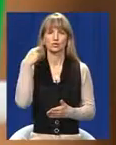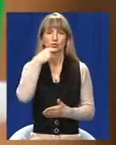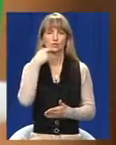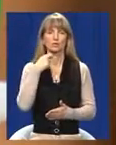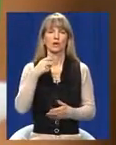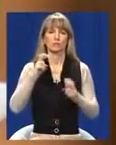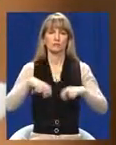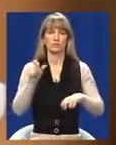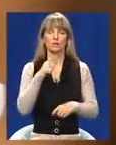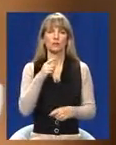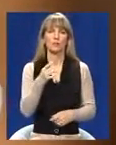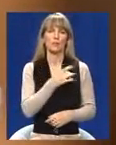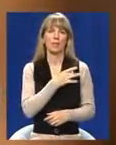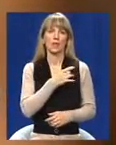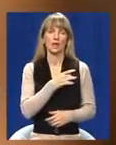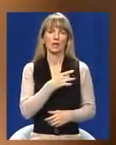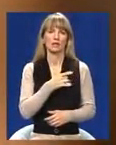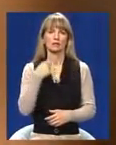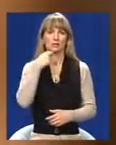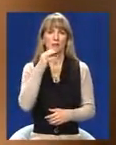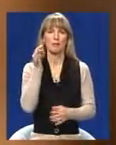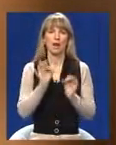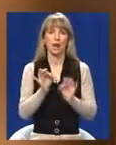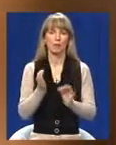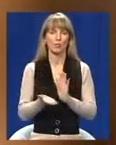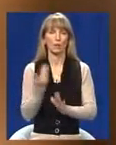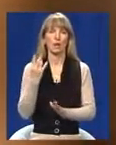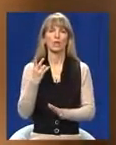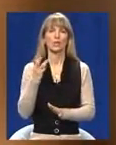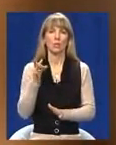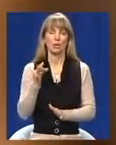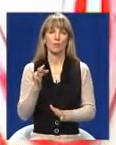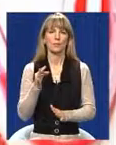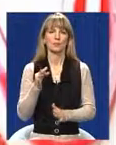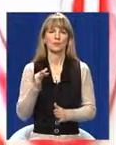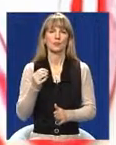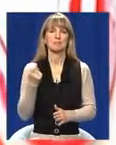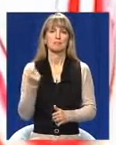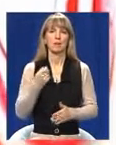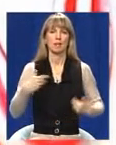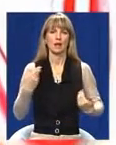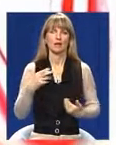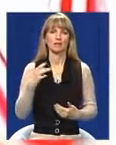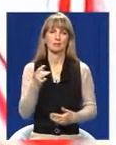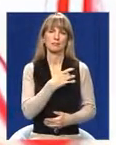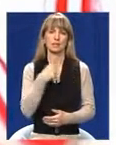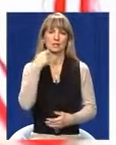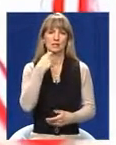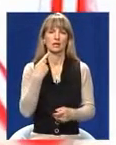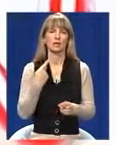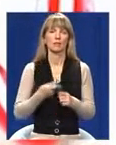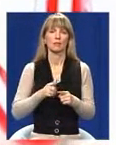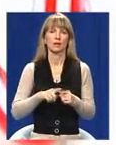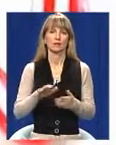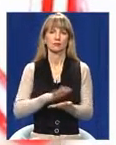що відбілюючі пасти добре видаляють плями, але мало ефективні для відбілювання всіх зубів. Крім того, відбілюючі пасти руйнують